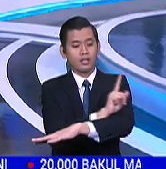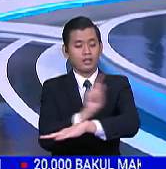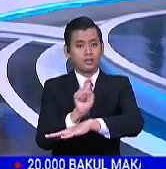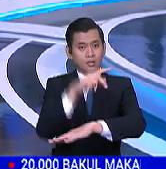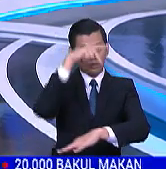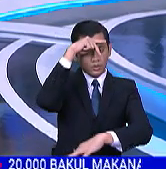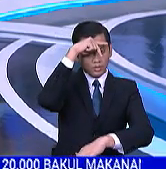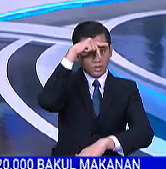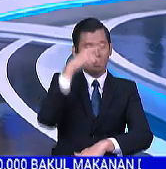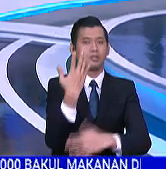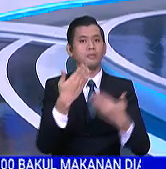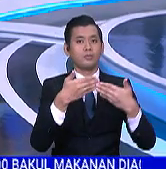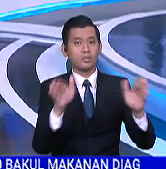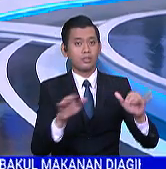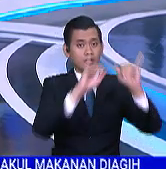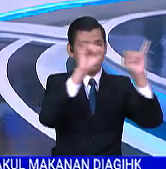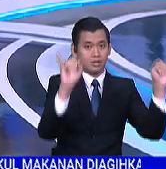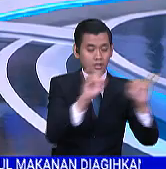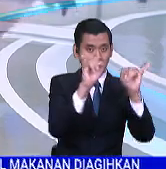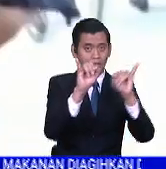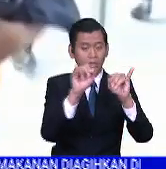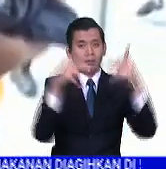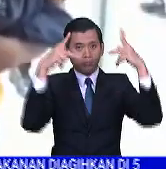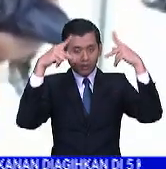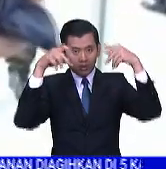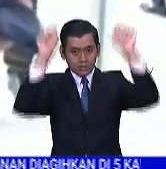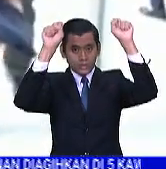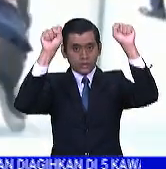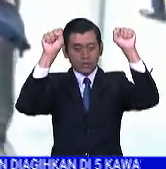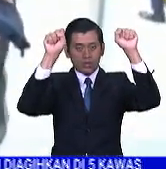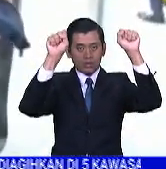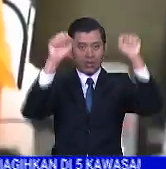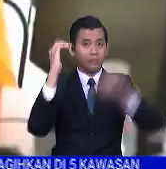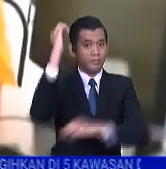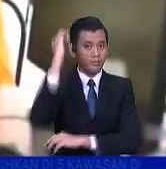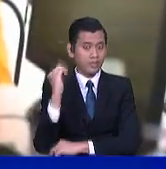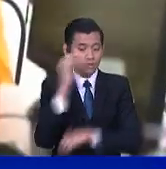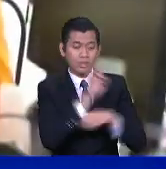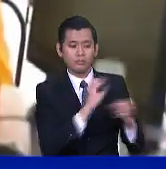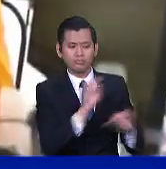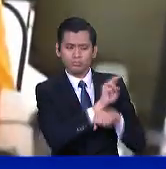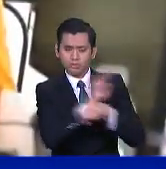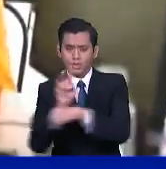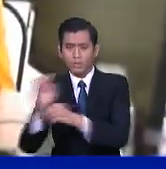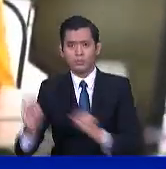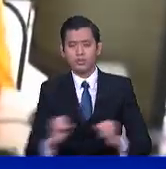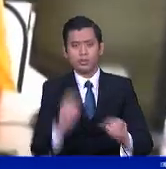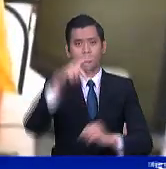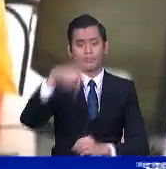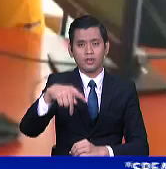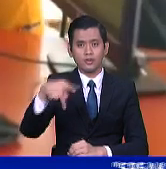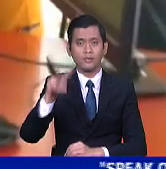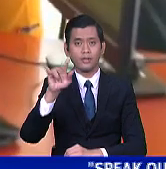dibuka isnin lepas pengerusi rapid buas Datuk Seri Mustafa Ali yang meninjau operasi ppvin tersebut